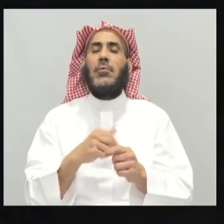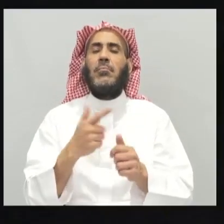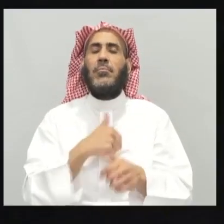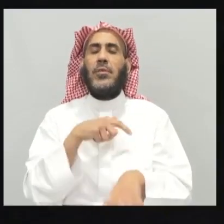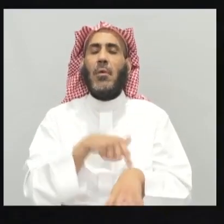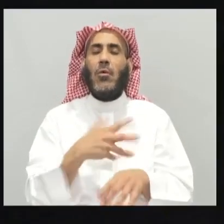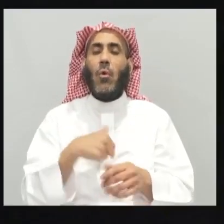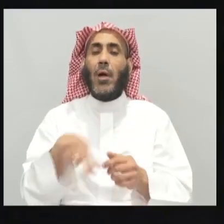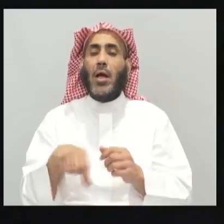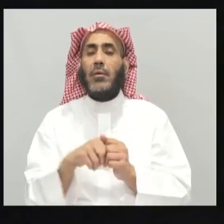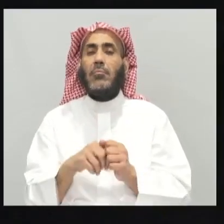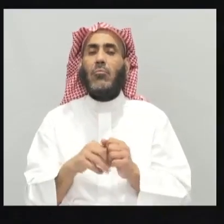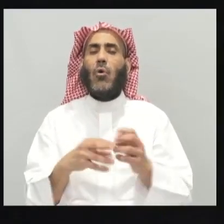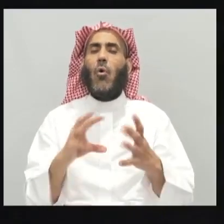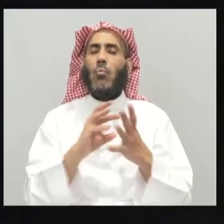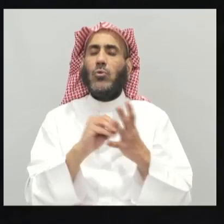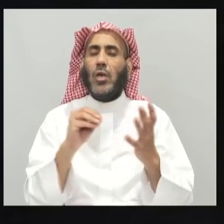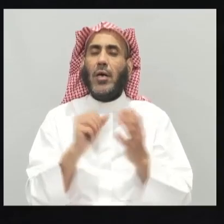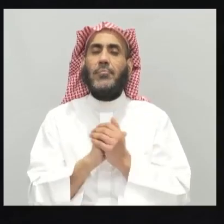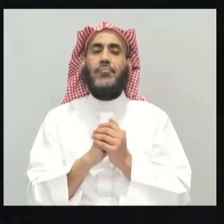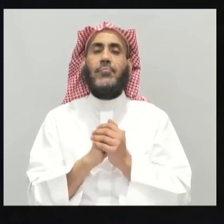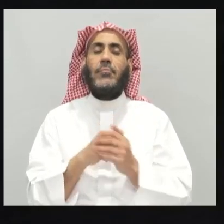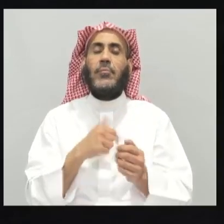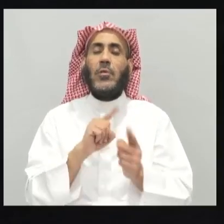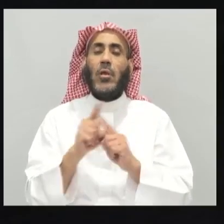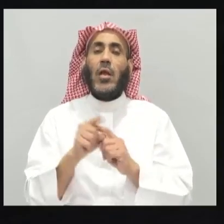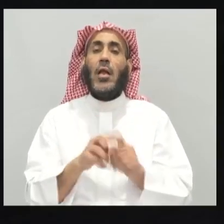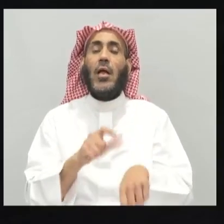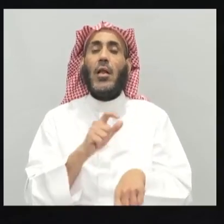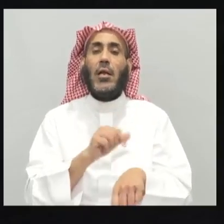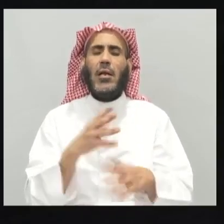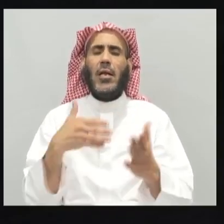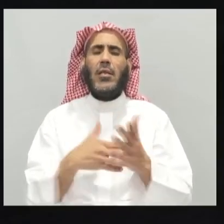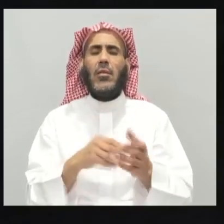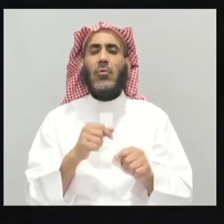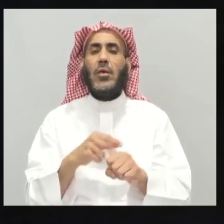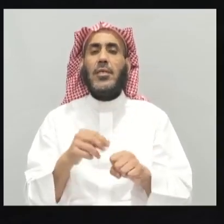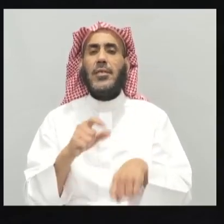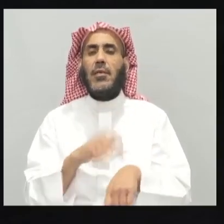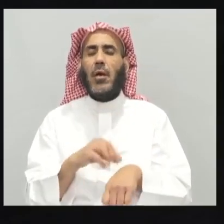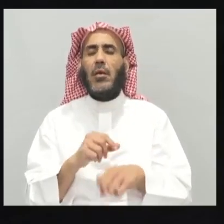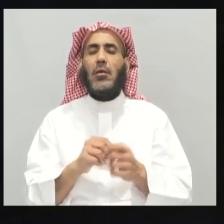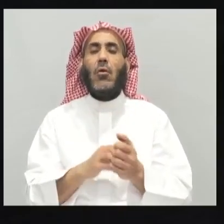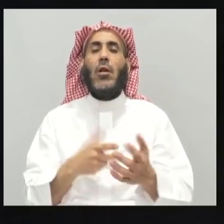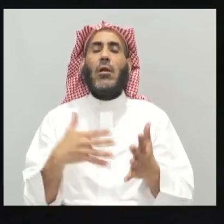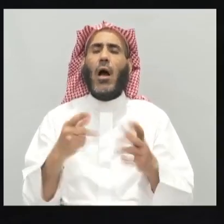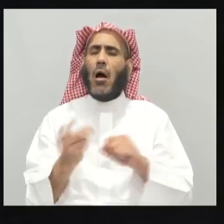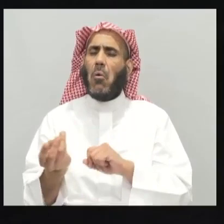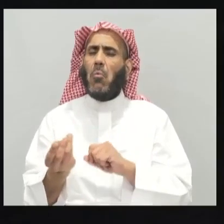الزمان أو اسماء الزمان والمكان هما مشتقان يدلان على الحدث والزمان أو الحدث